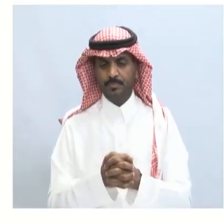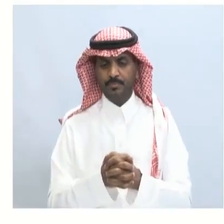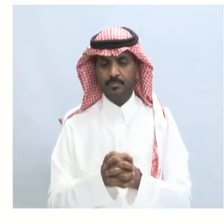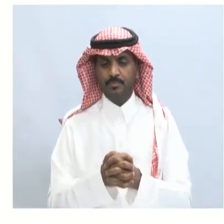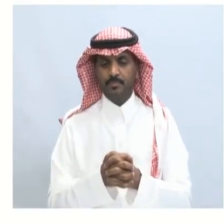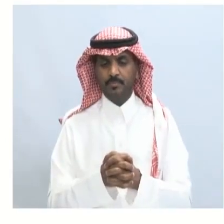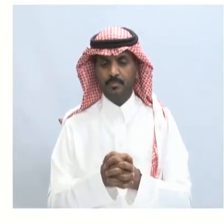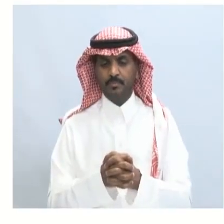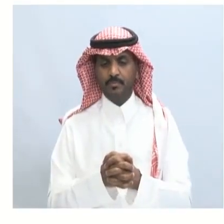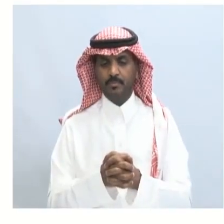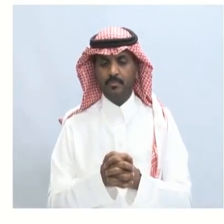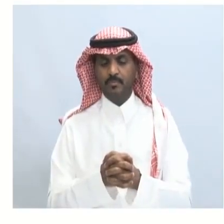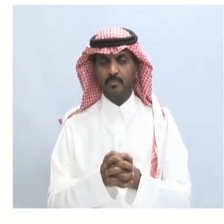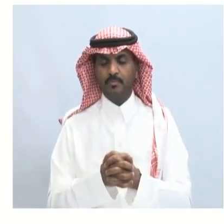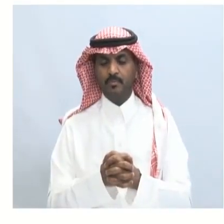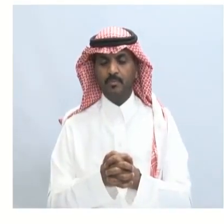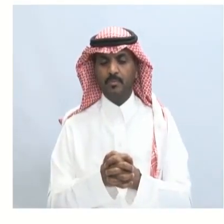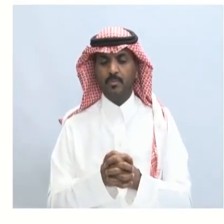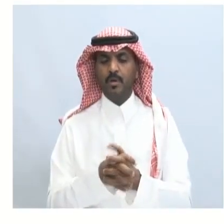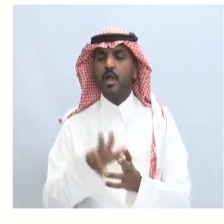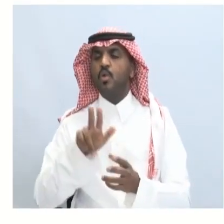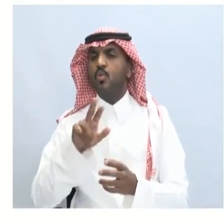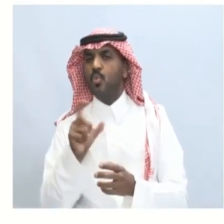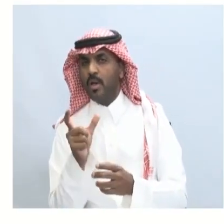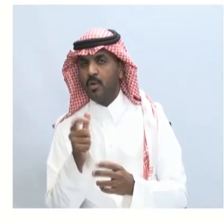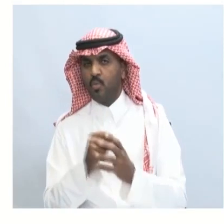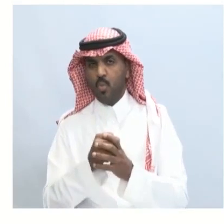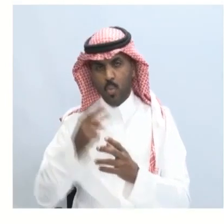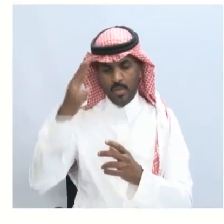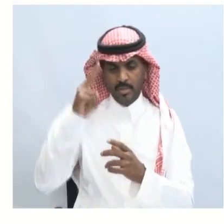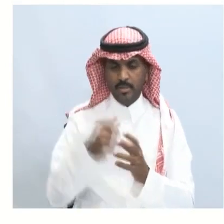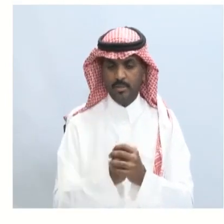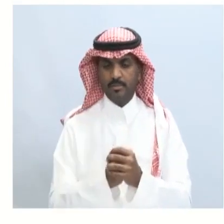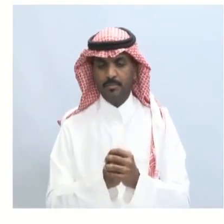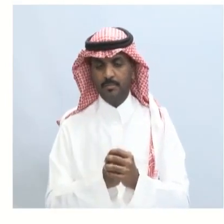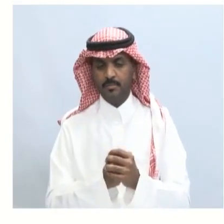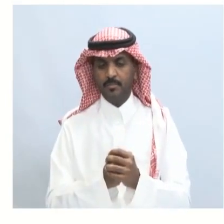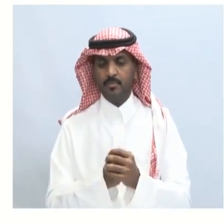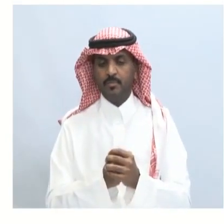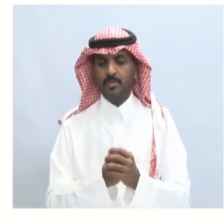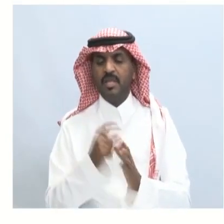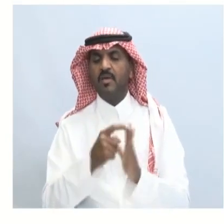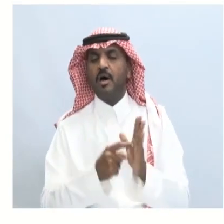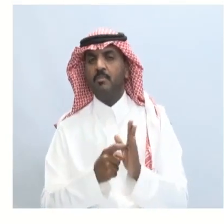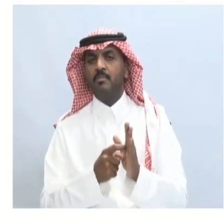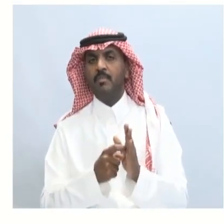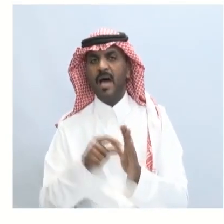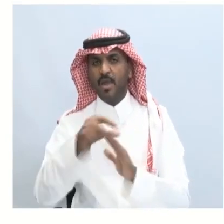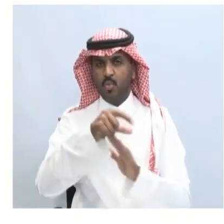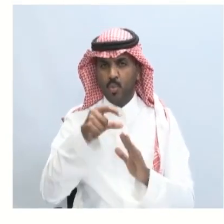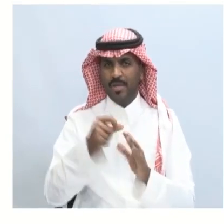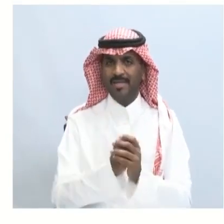السابقه المعلومه الاثرائيه هنا العنوان الوطني ماذا يقصد به هو نظام عنونه